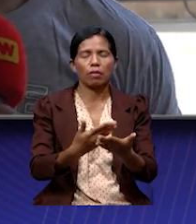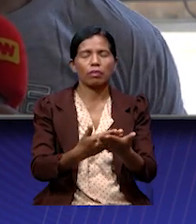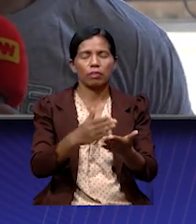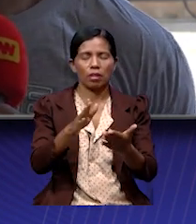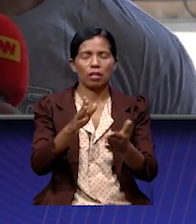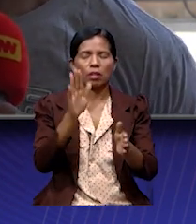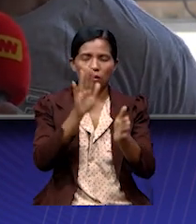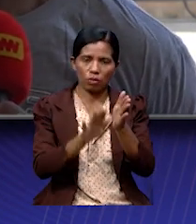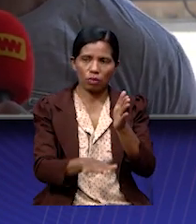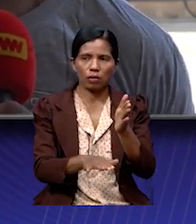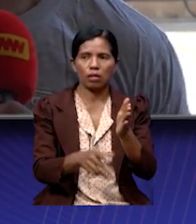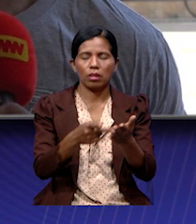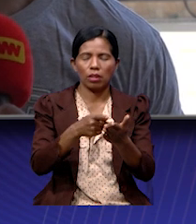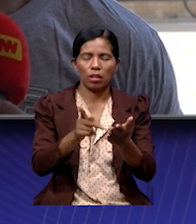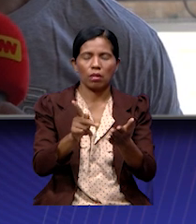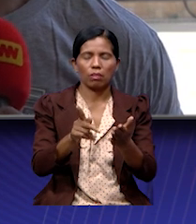Selu tasa ba,